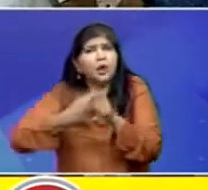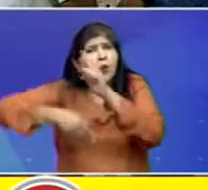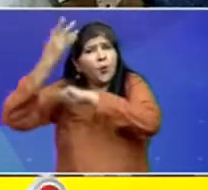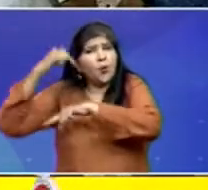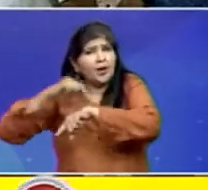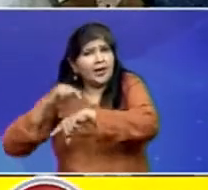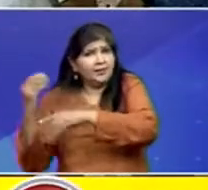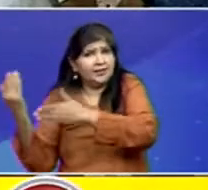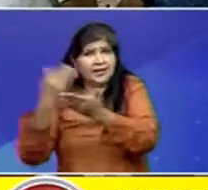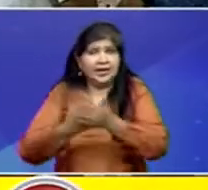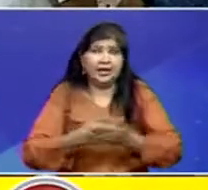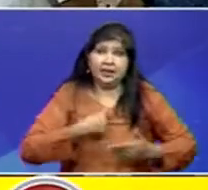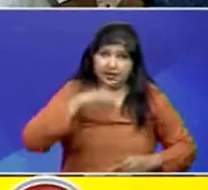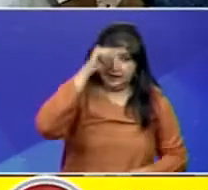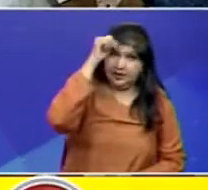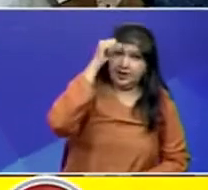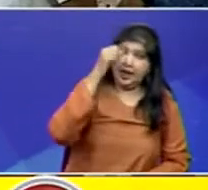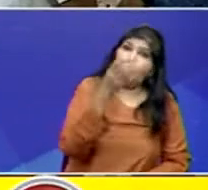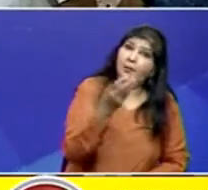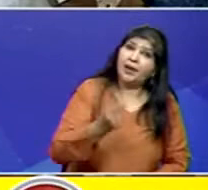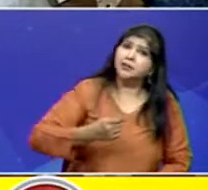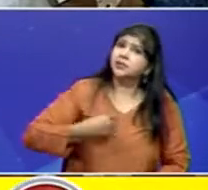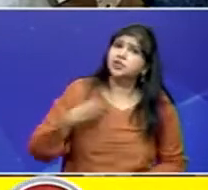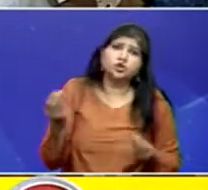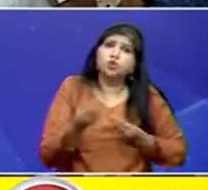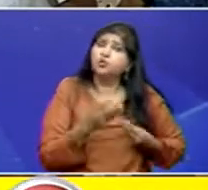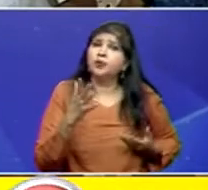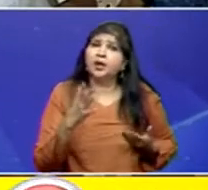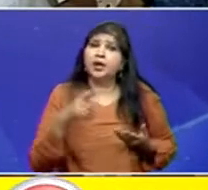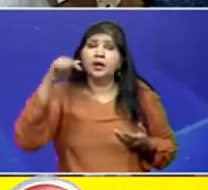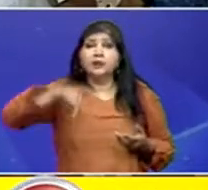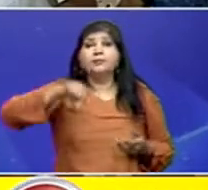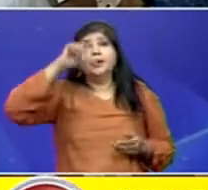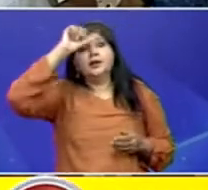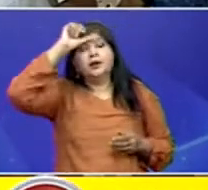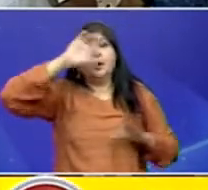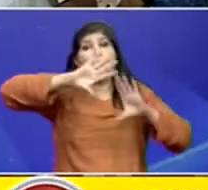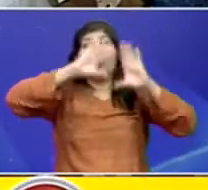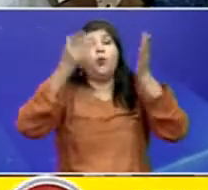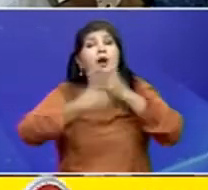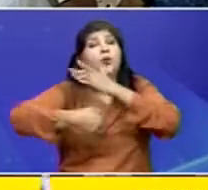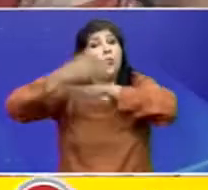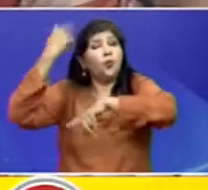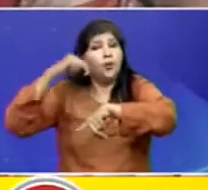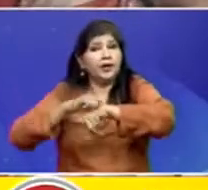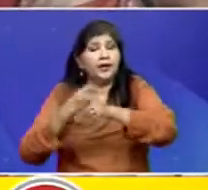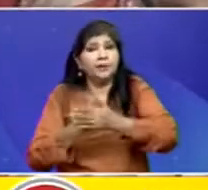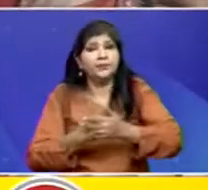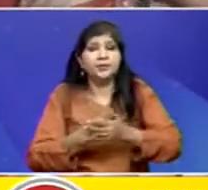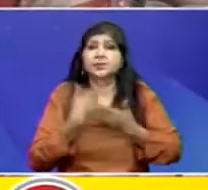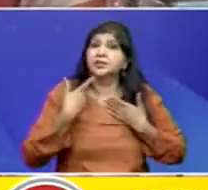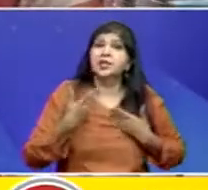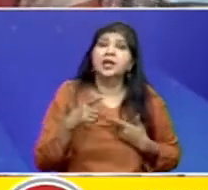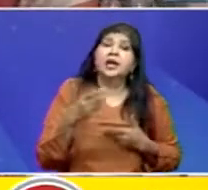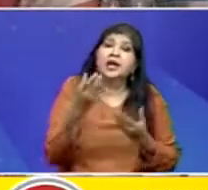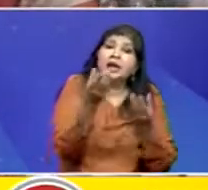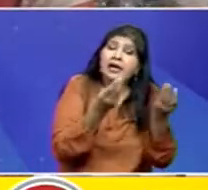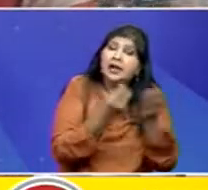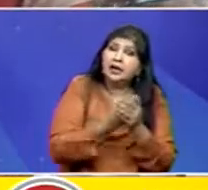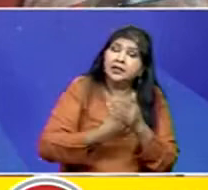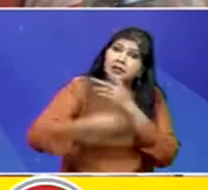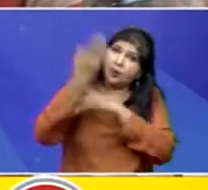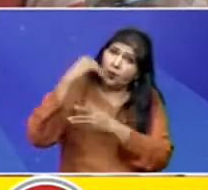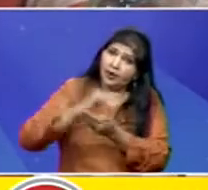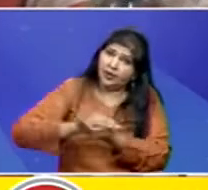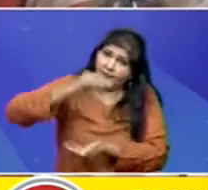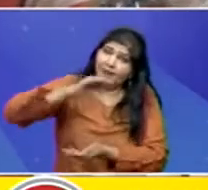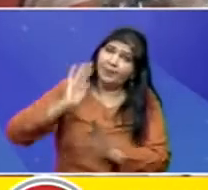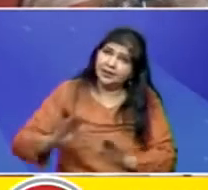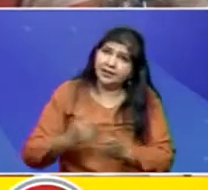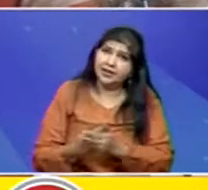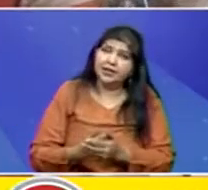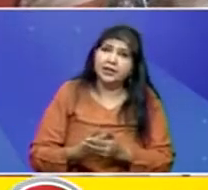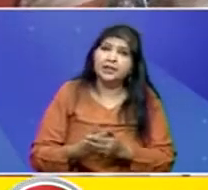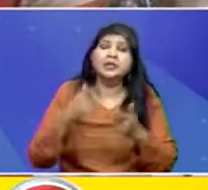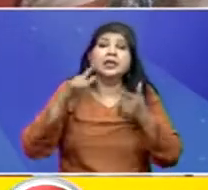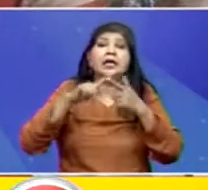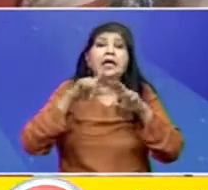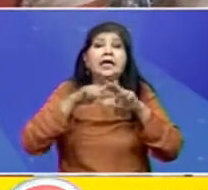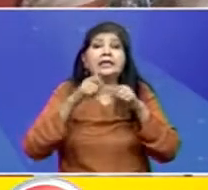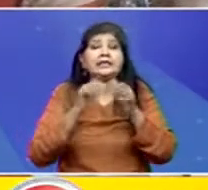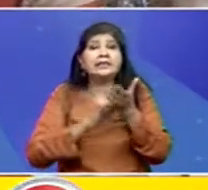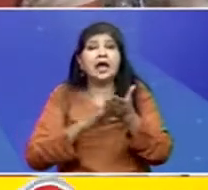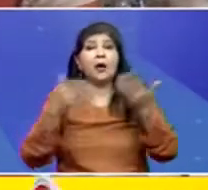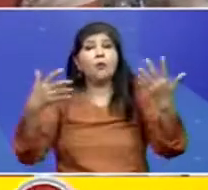भ